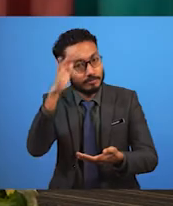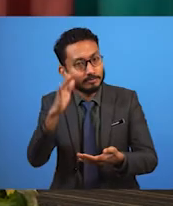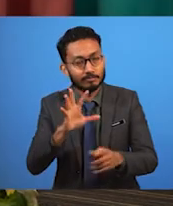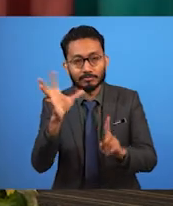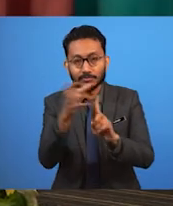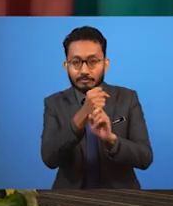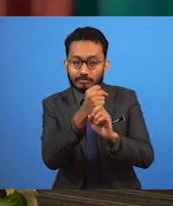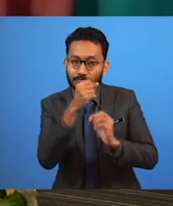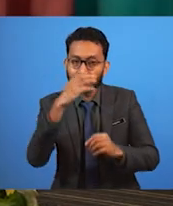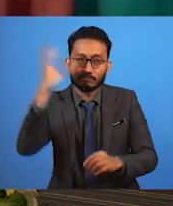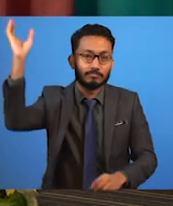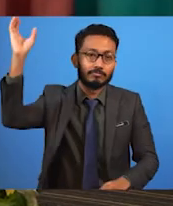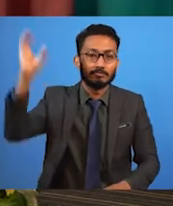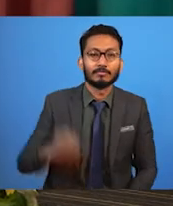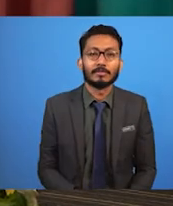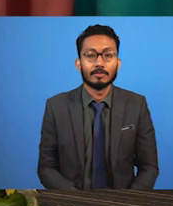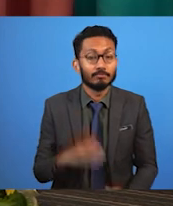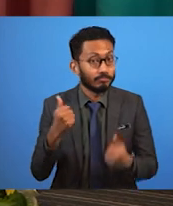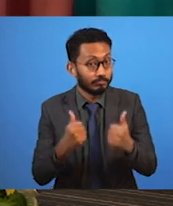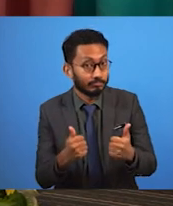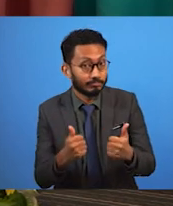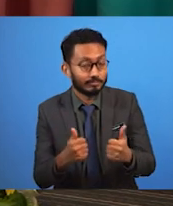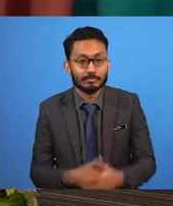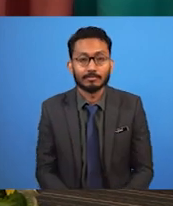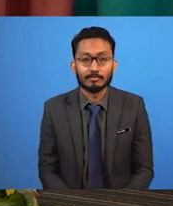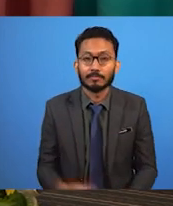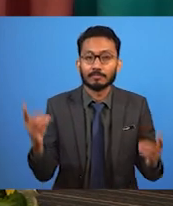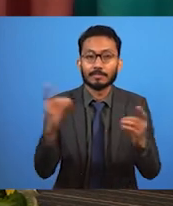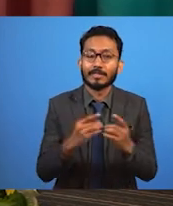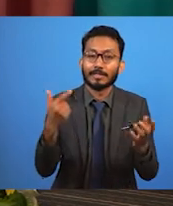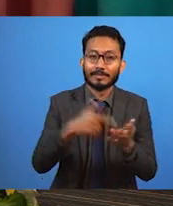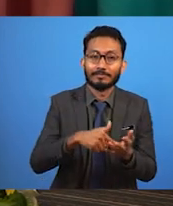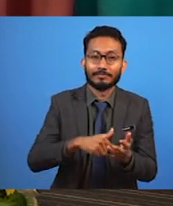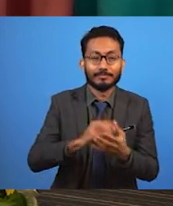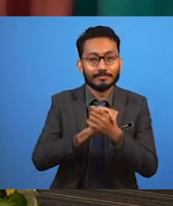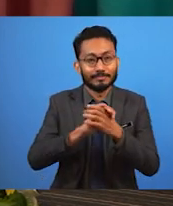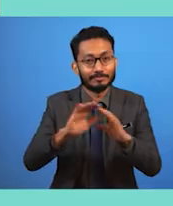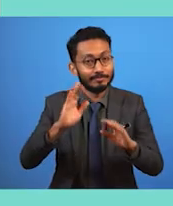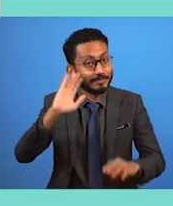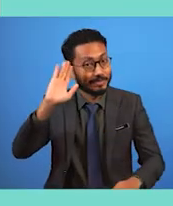Dapat semuanya kan? Sehingga kita berjumpa lagi, selamat maju jaya.